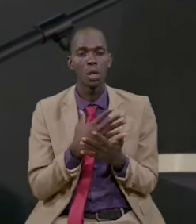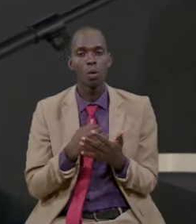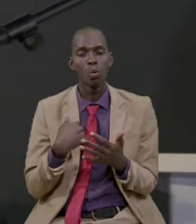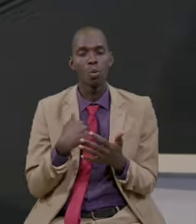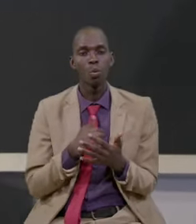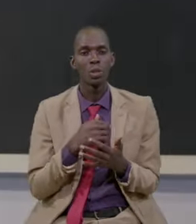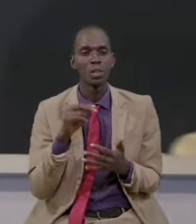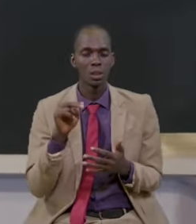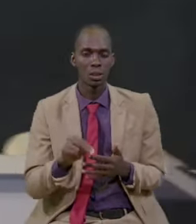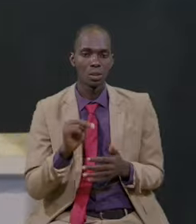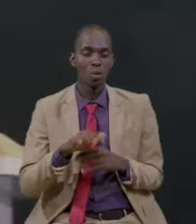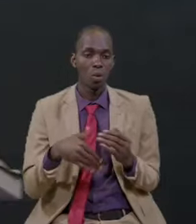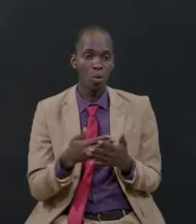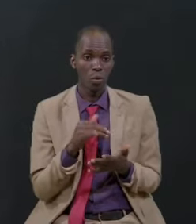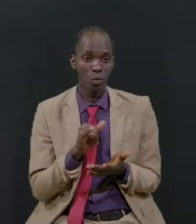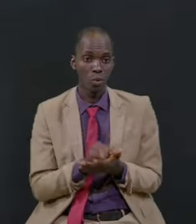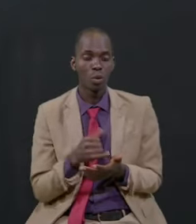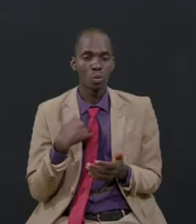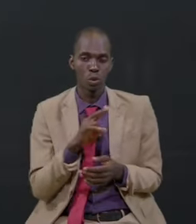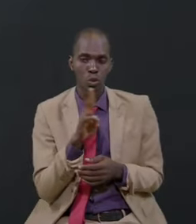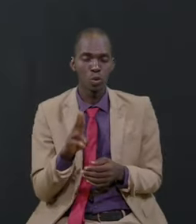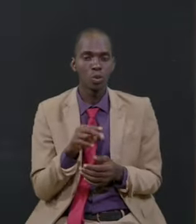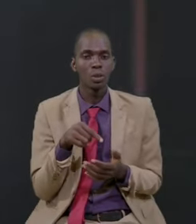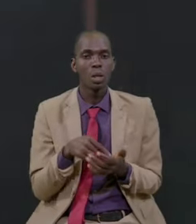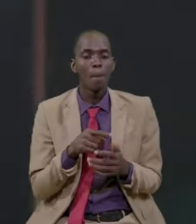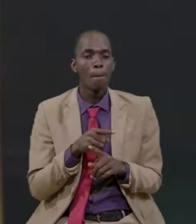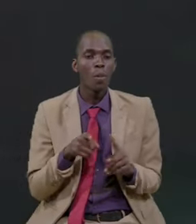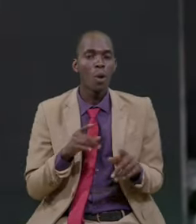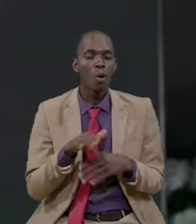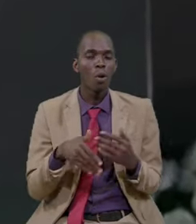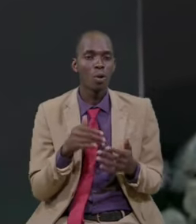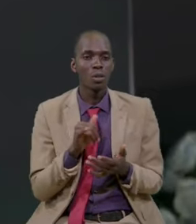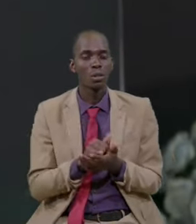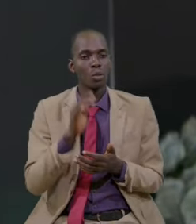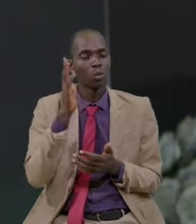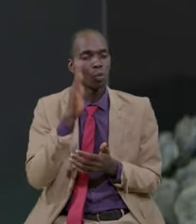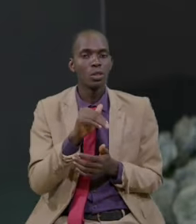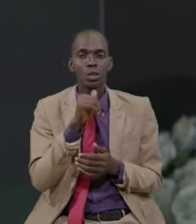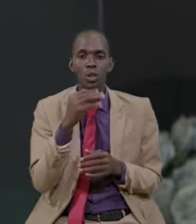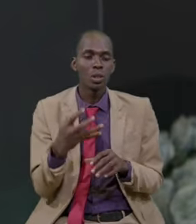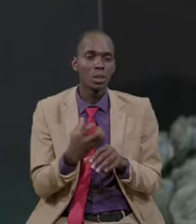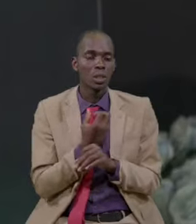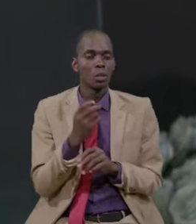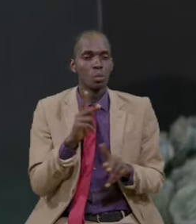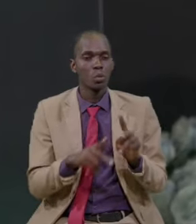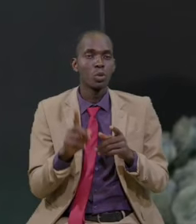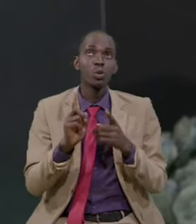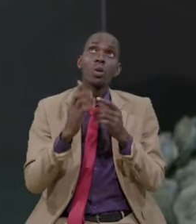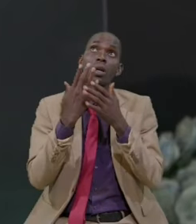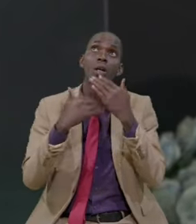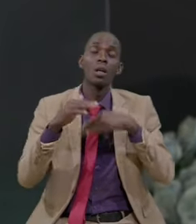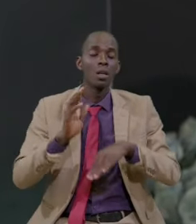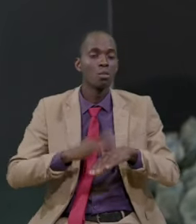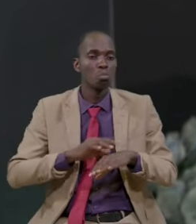nous pouvons les utiliser. Mais ces choses ne peuvent pas conduire les gens au ciel